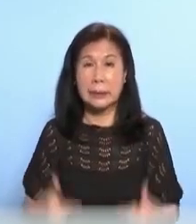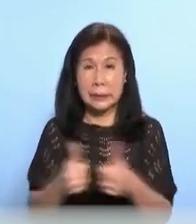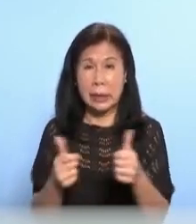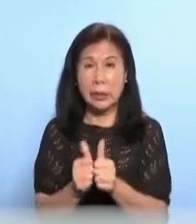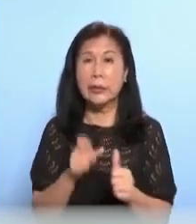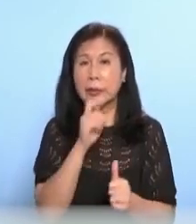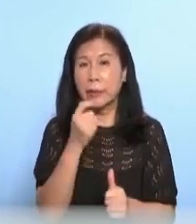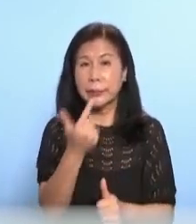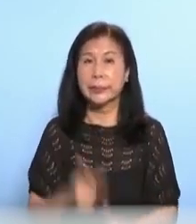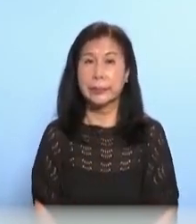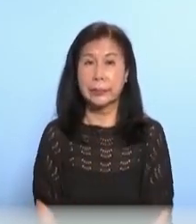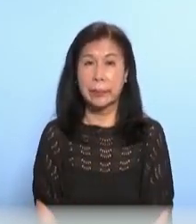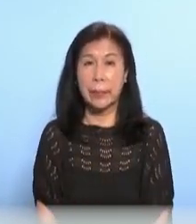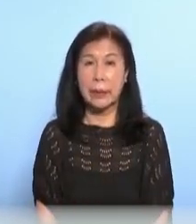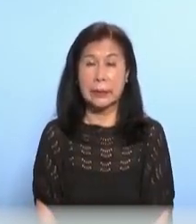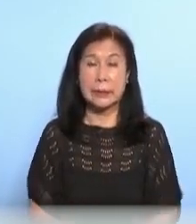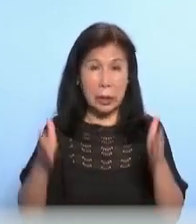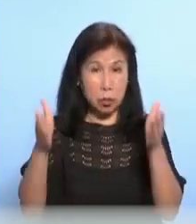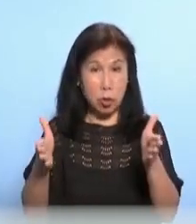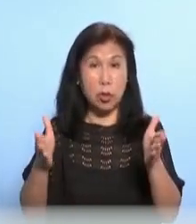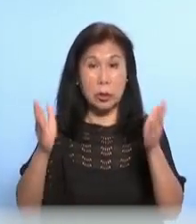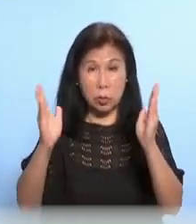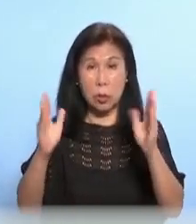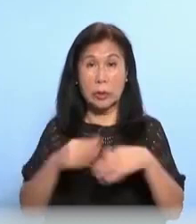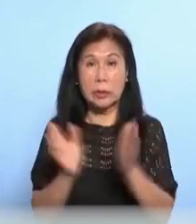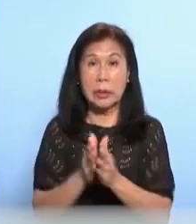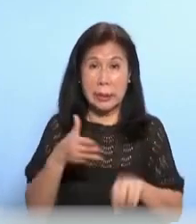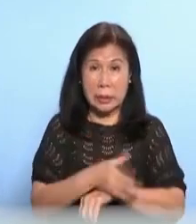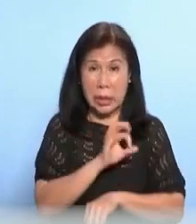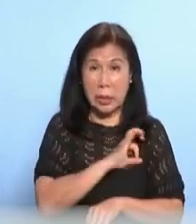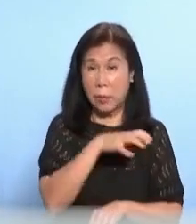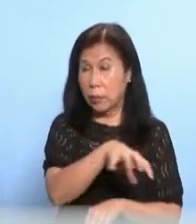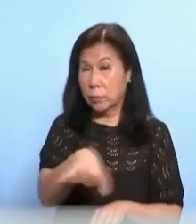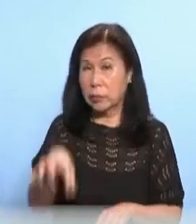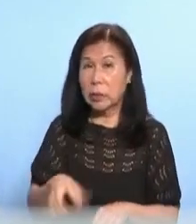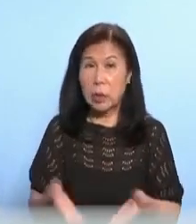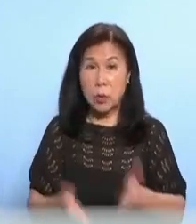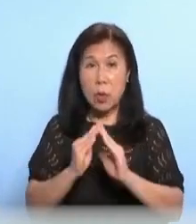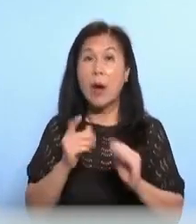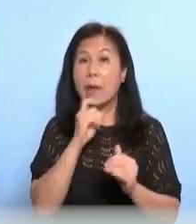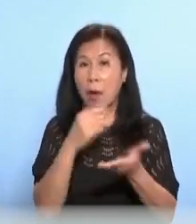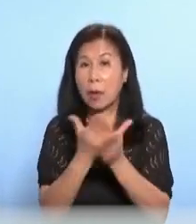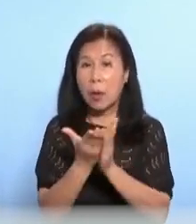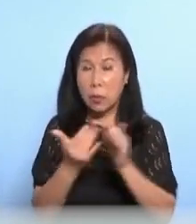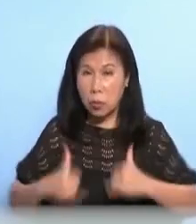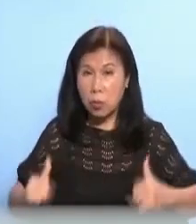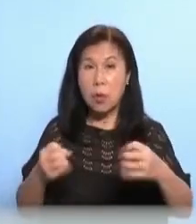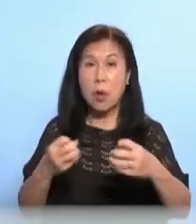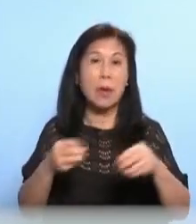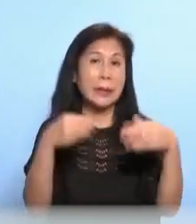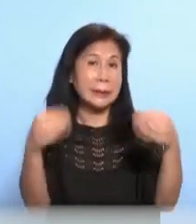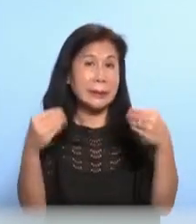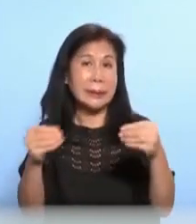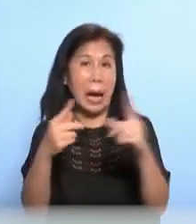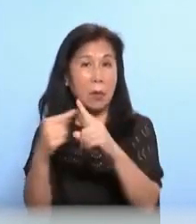應力都係非常之強嘅。而呢段時間咧，其實我自己喺社區入邊咧，亦都不斷舉辦相關嘅講座啦。咁